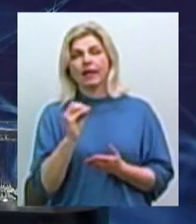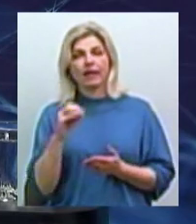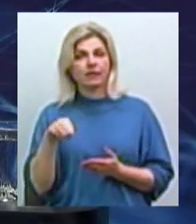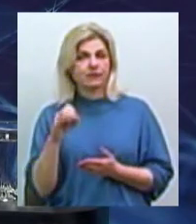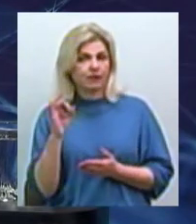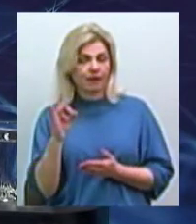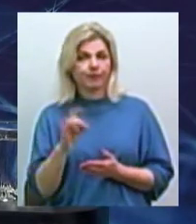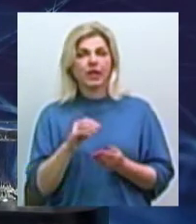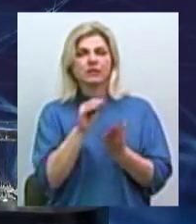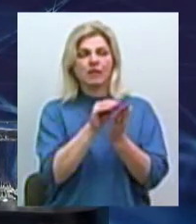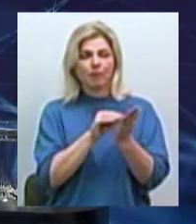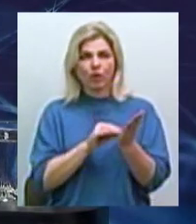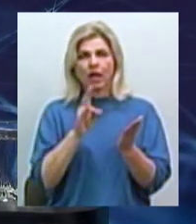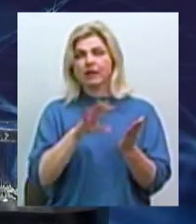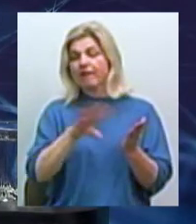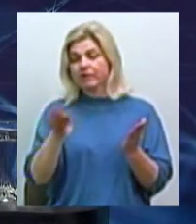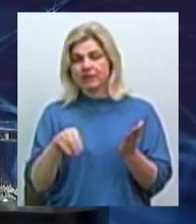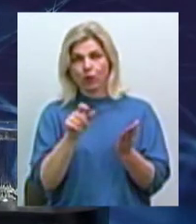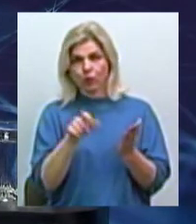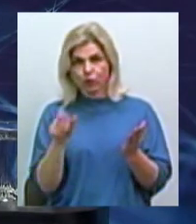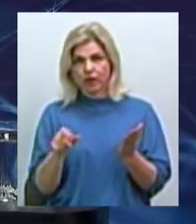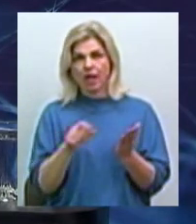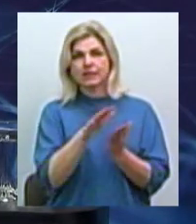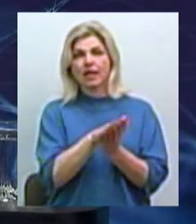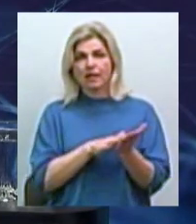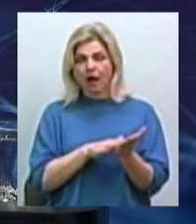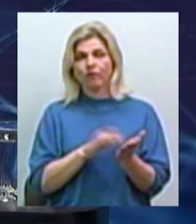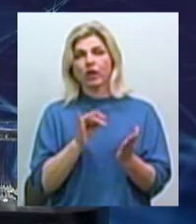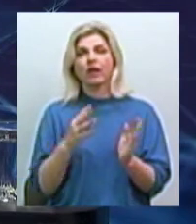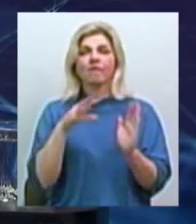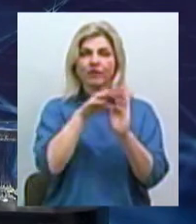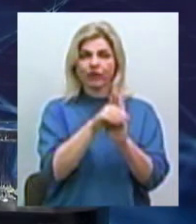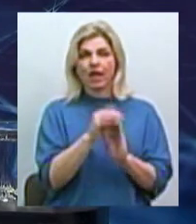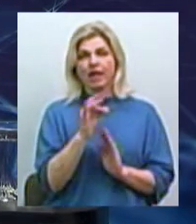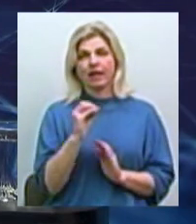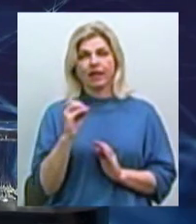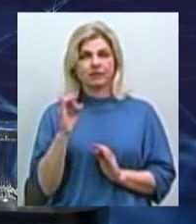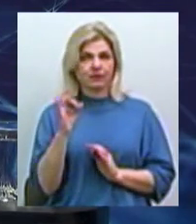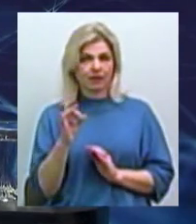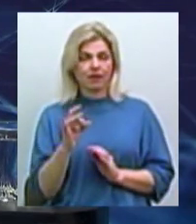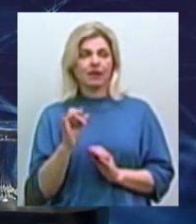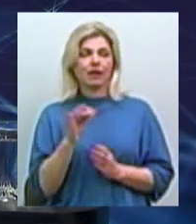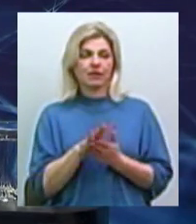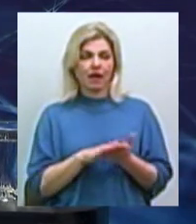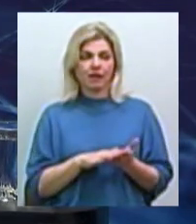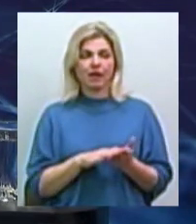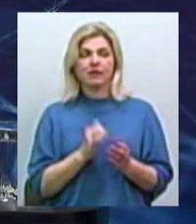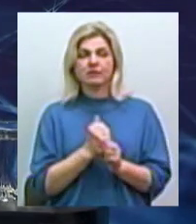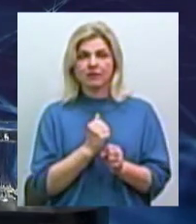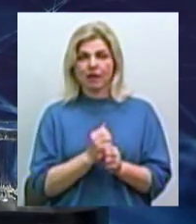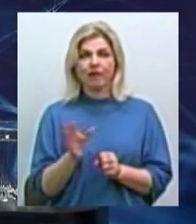заповнити на усіх осіб заяву, завести всіх осіб в реєстр, надалі провести всі